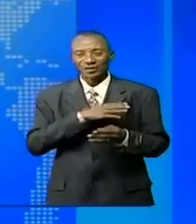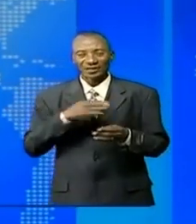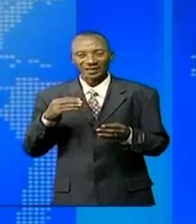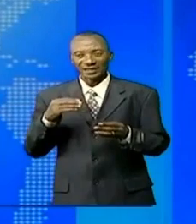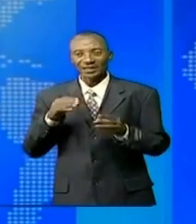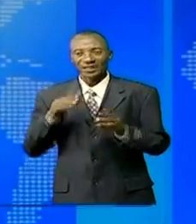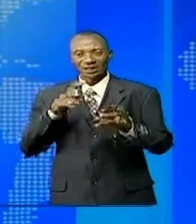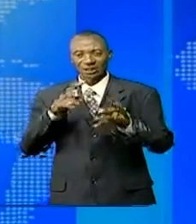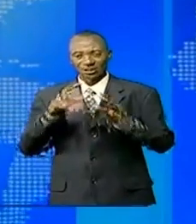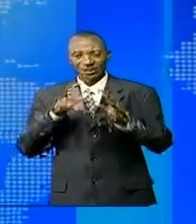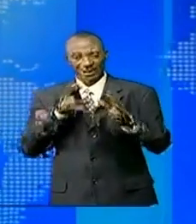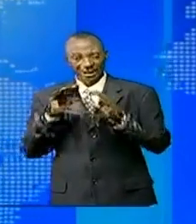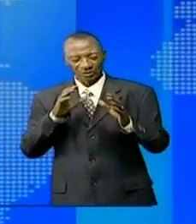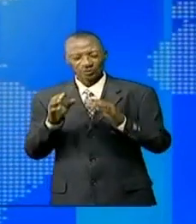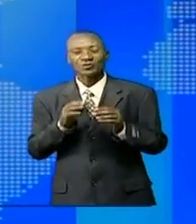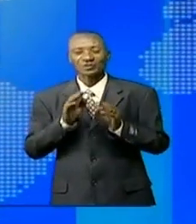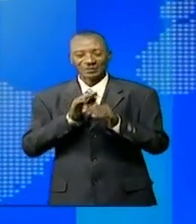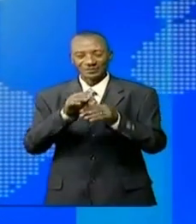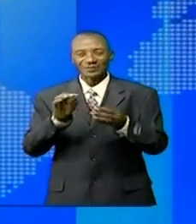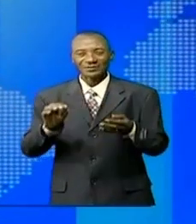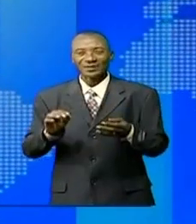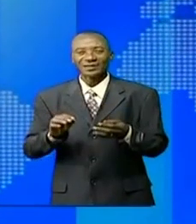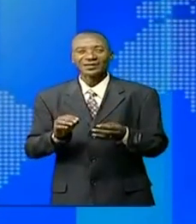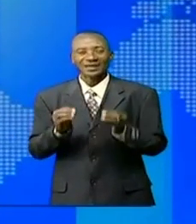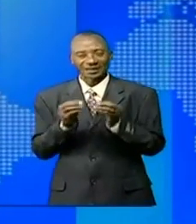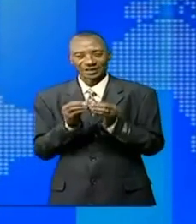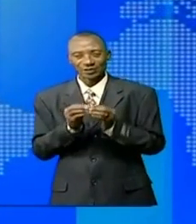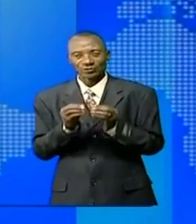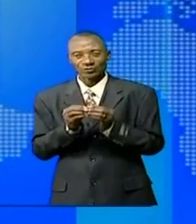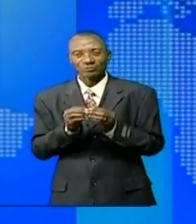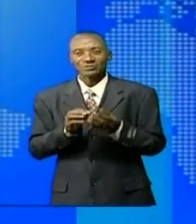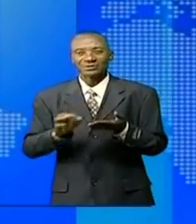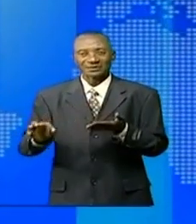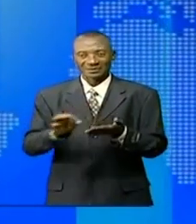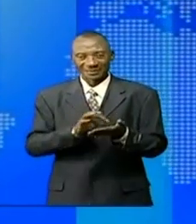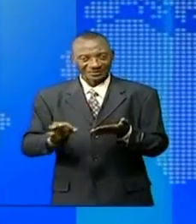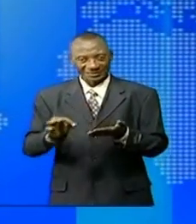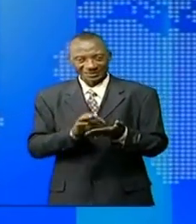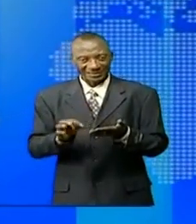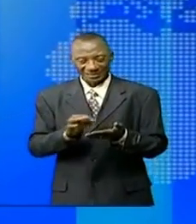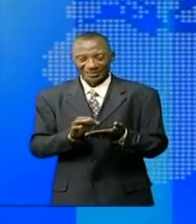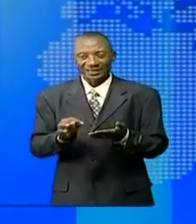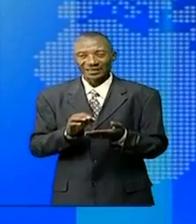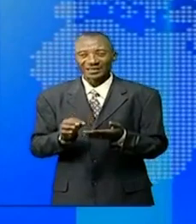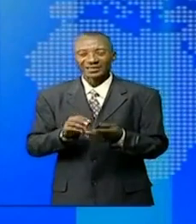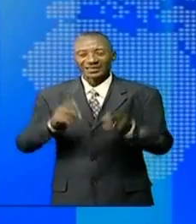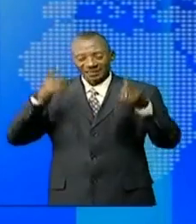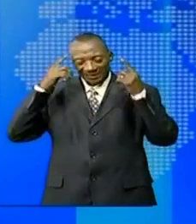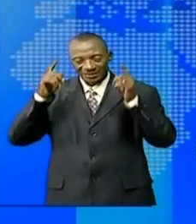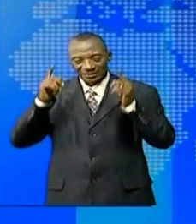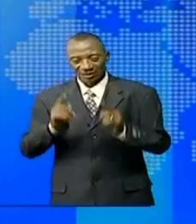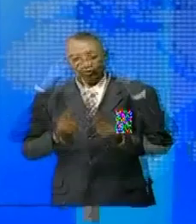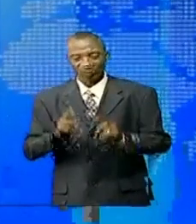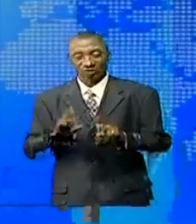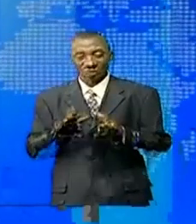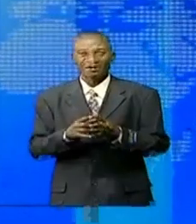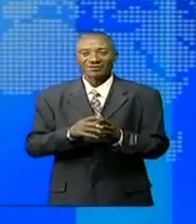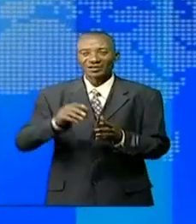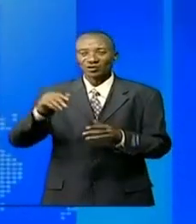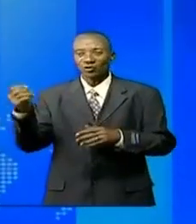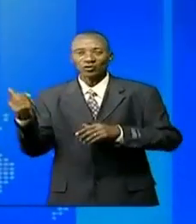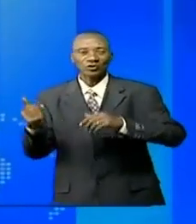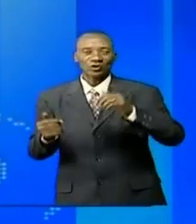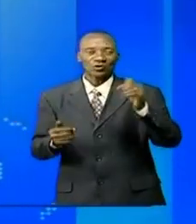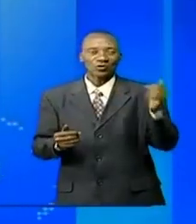à un partenariat gagnant. C'est pour cette raison que l'avocat de la société Africa Union Congo-Namibia a animé un point de